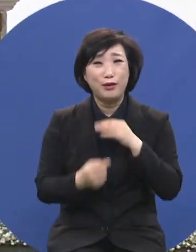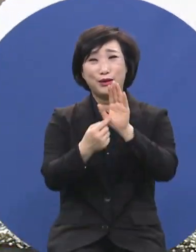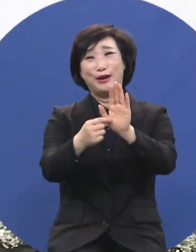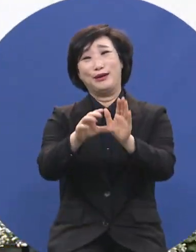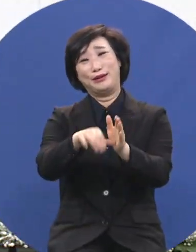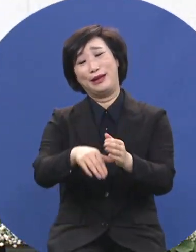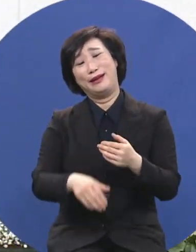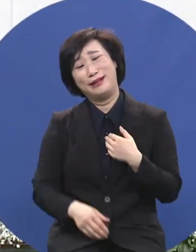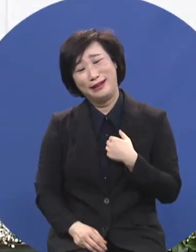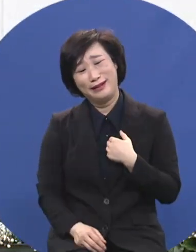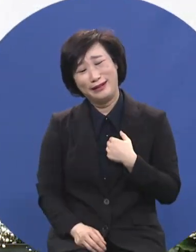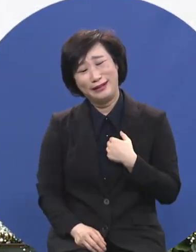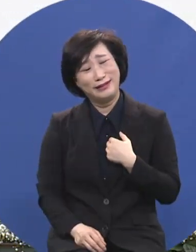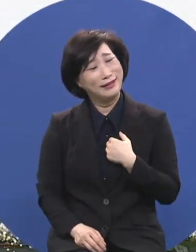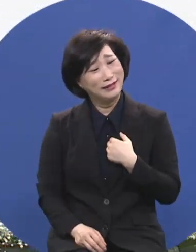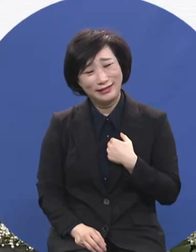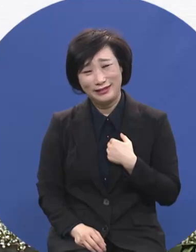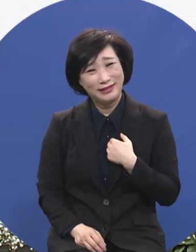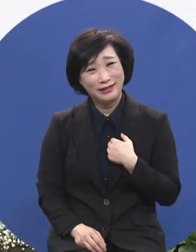때,